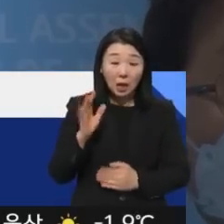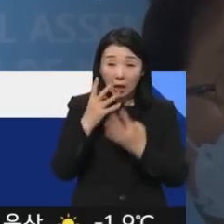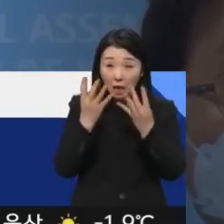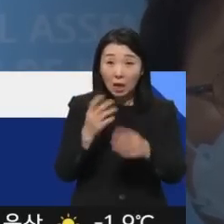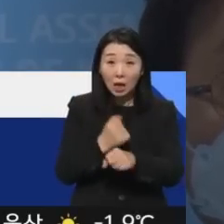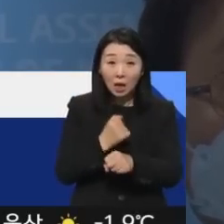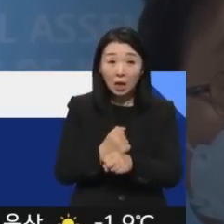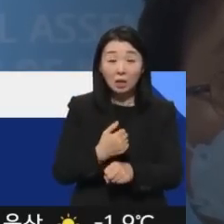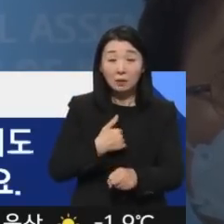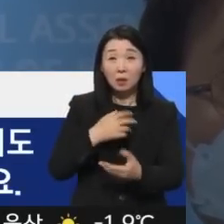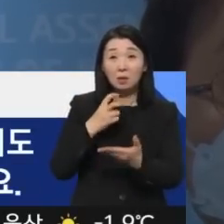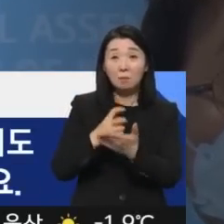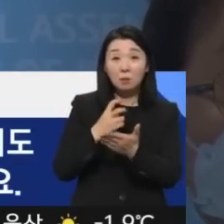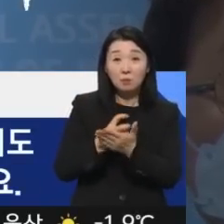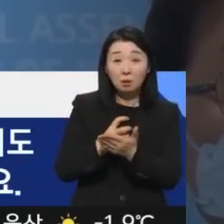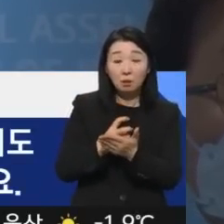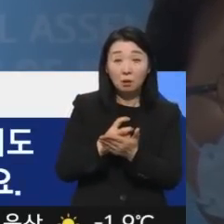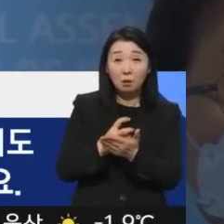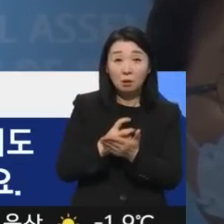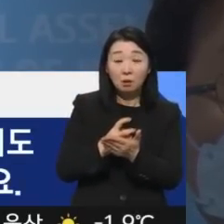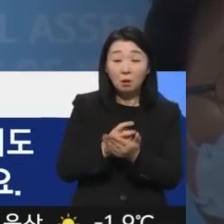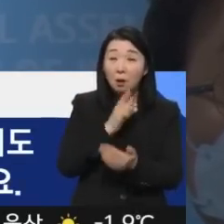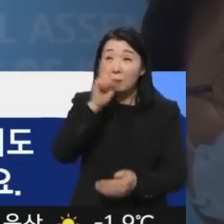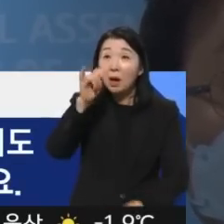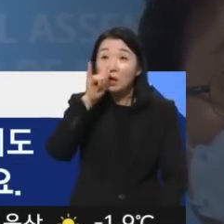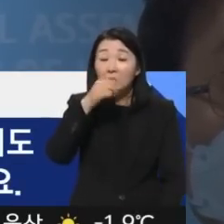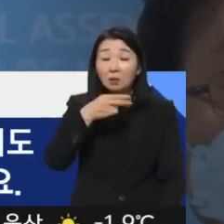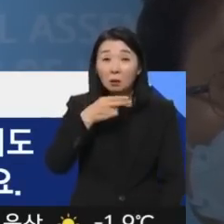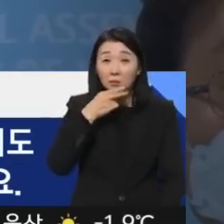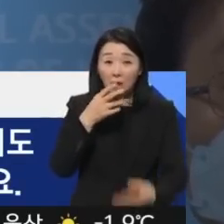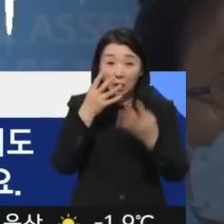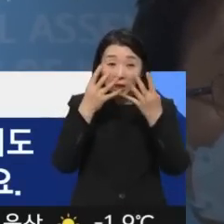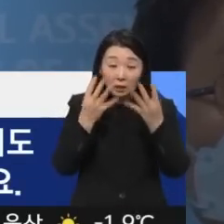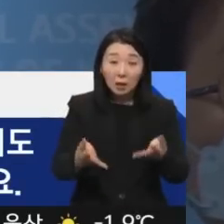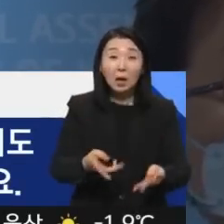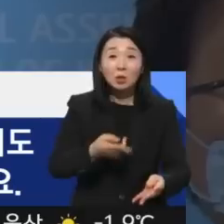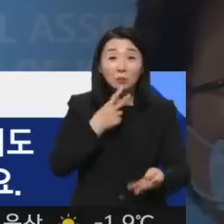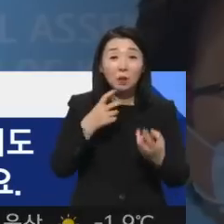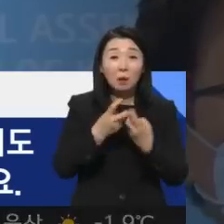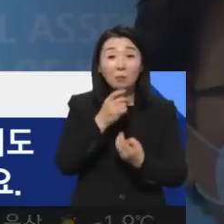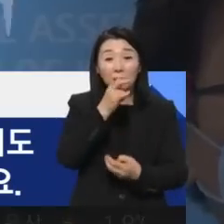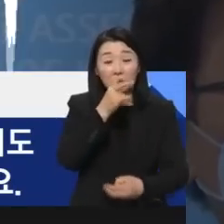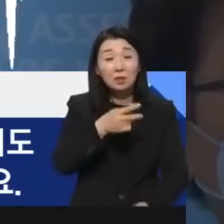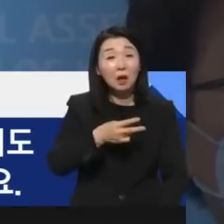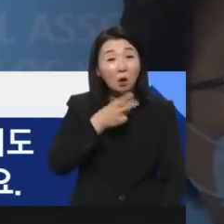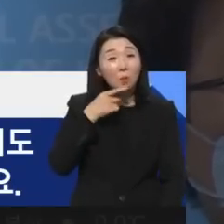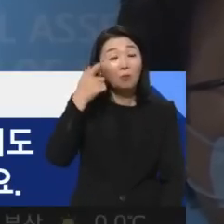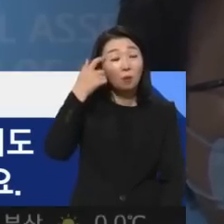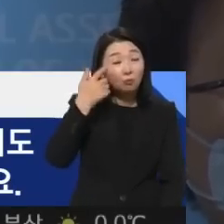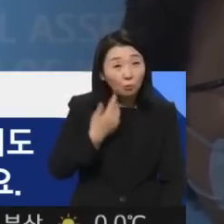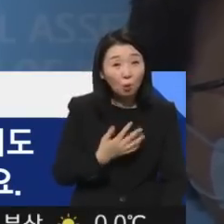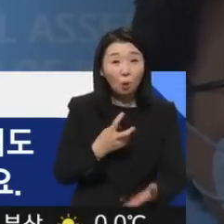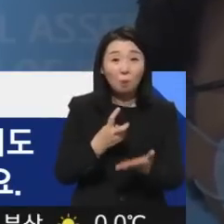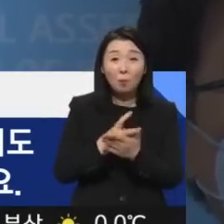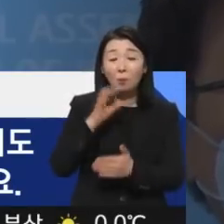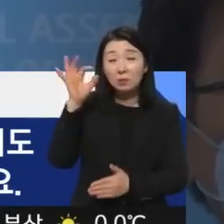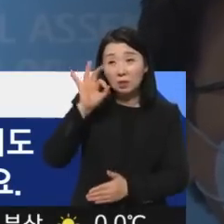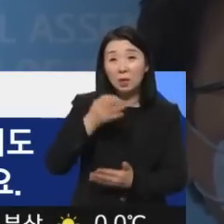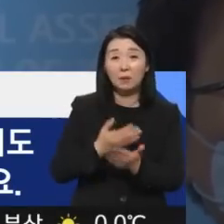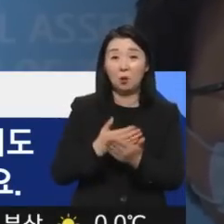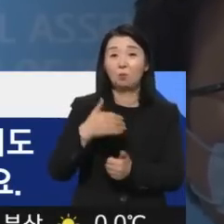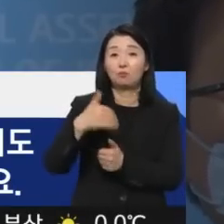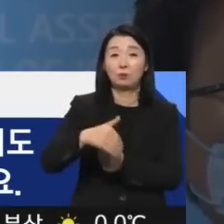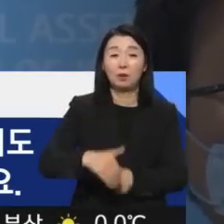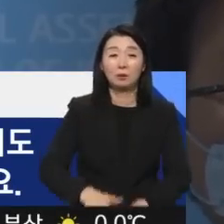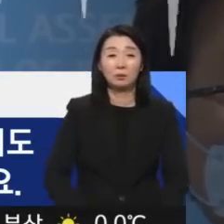내가 할 수 있는 법적 대응이 있는 거냐, 나가지 않을 수 있는 방법도 있는 거냐, 이런 이 법리도 한번 찾아봐달라고